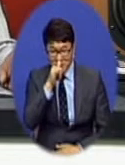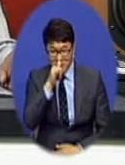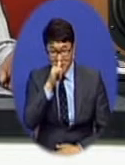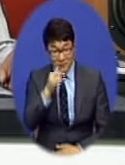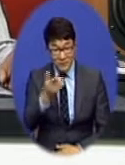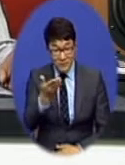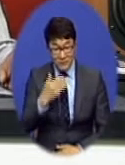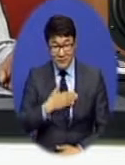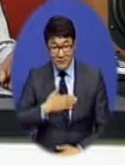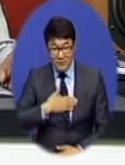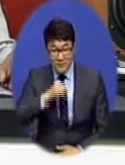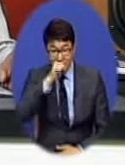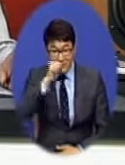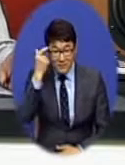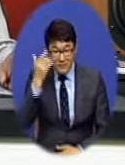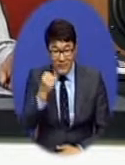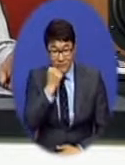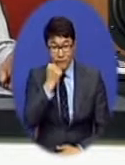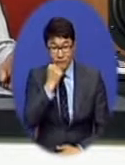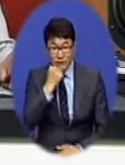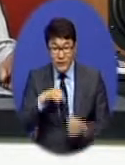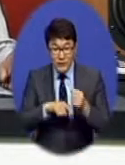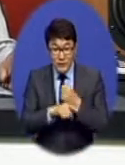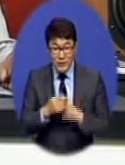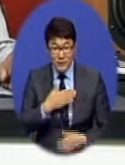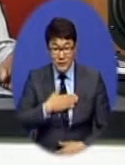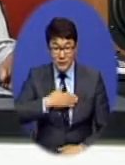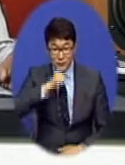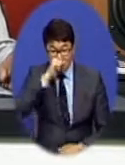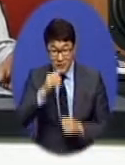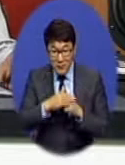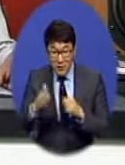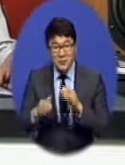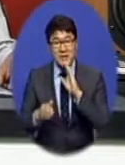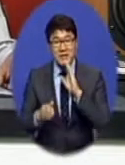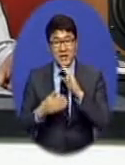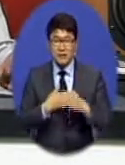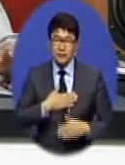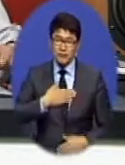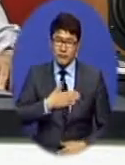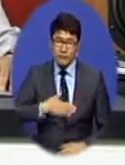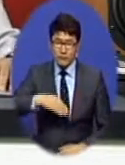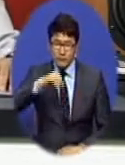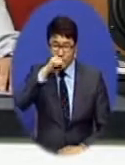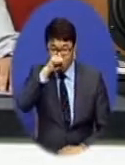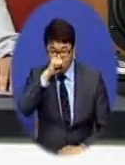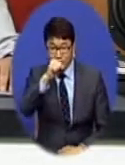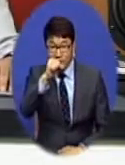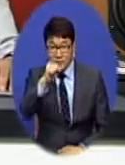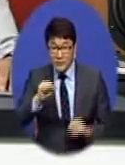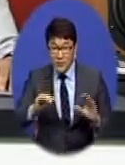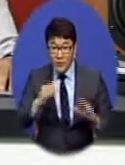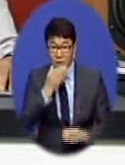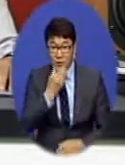어떻게 기분 좋으세요? 지금 기분 좋으셔서 웃으신 거죠? 네, 기분이 좋습니다. 아, 예, 감사합니다. 요 오늘